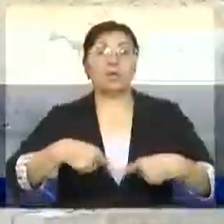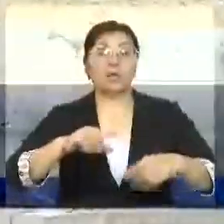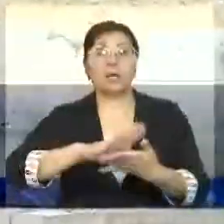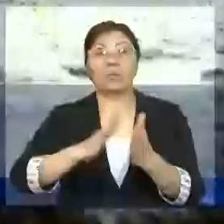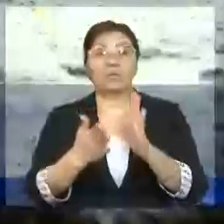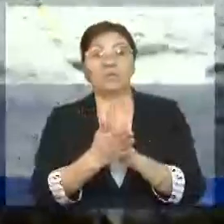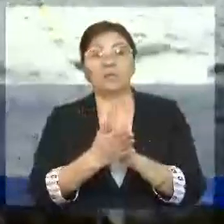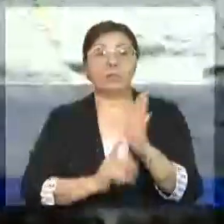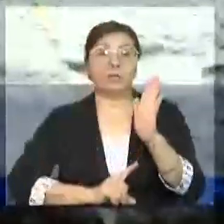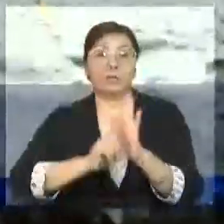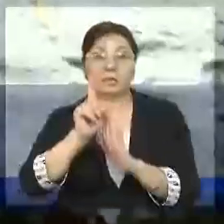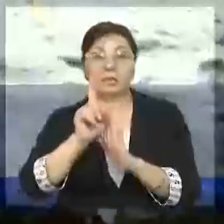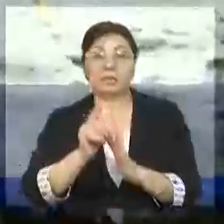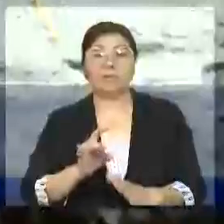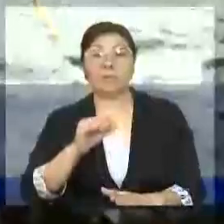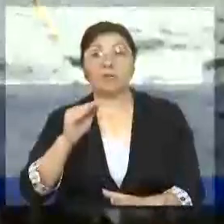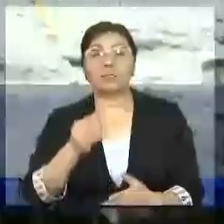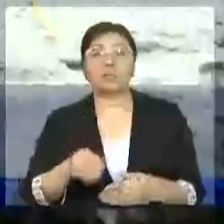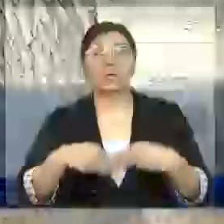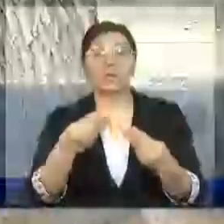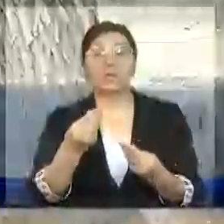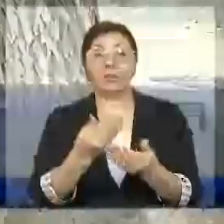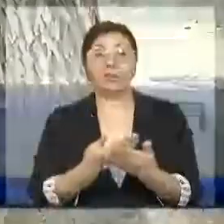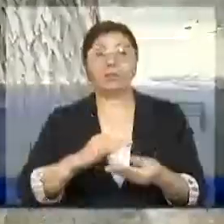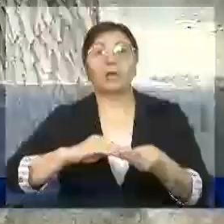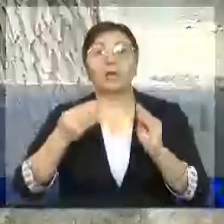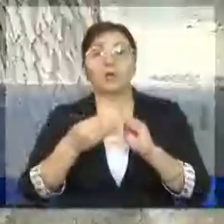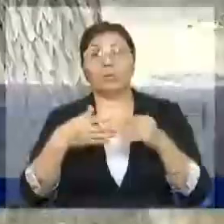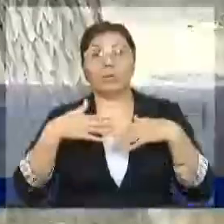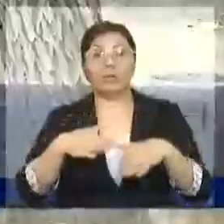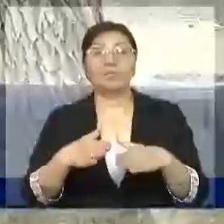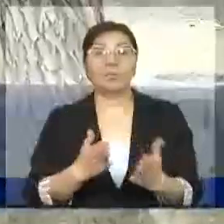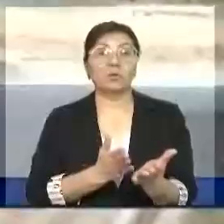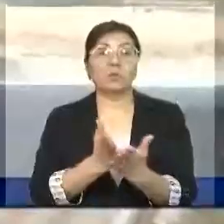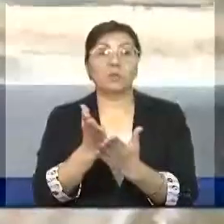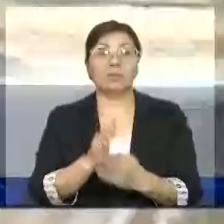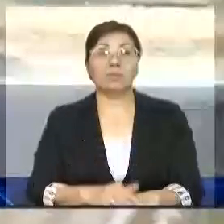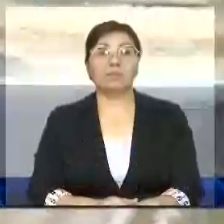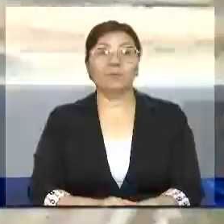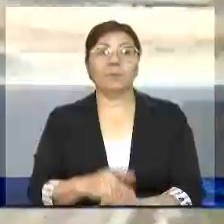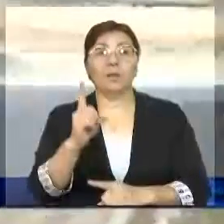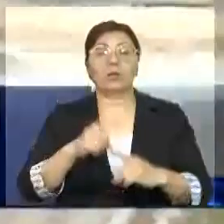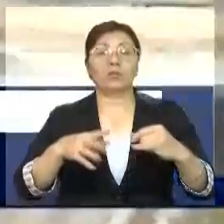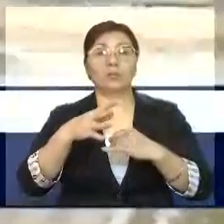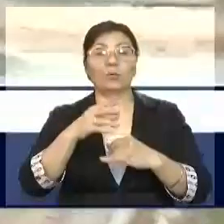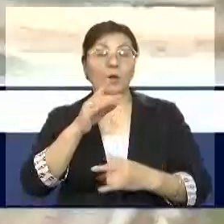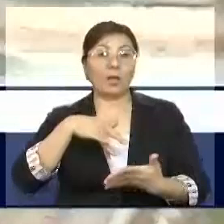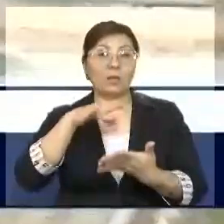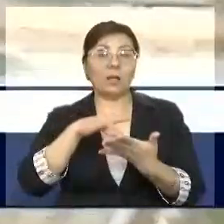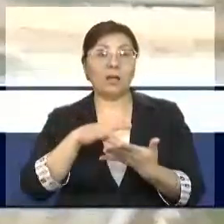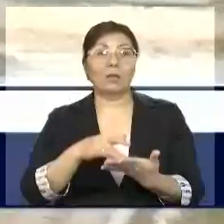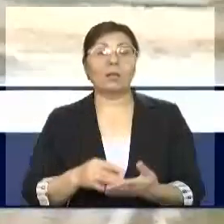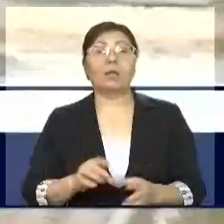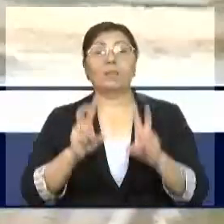аясындағы бастама. Жалпы ERG беретін қаржы негізгі проблемаларды шешуге бағытталады. Туған қала бірлестік жобасы аясында, яғни